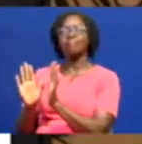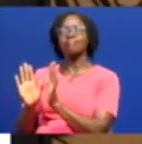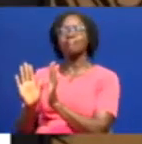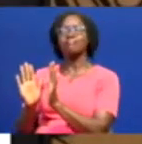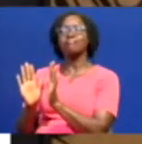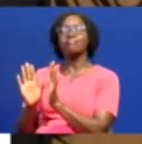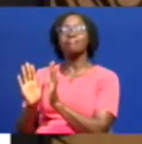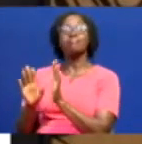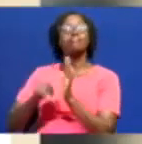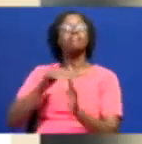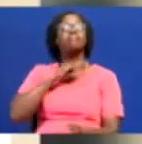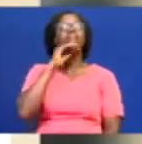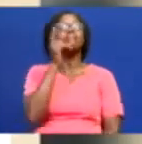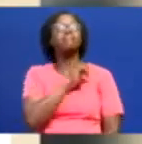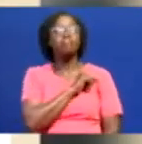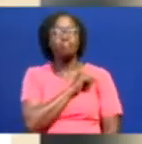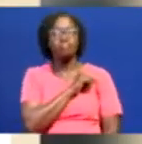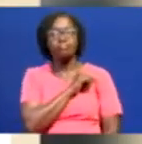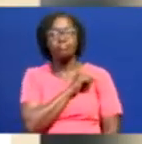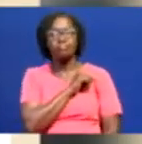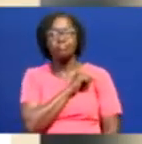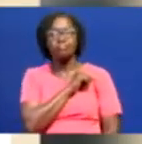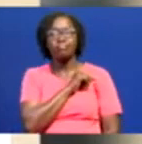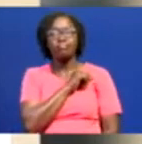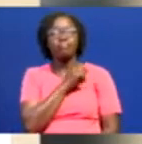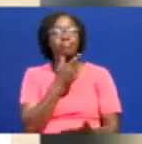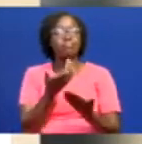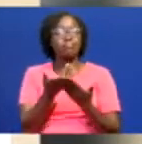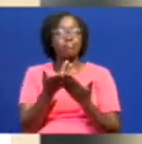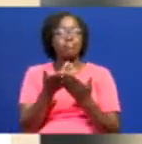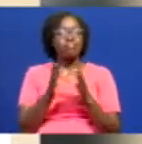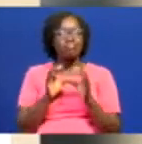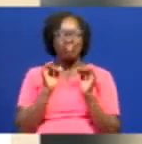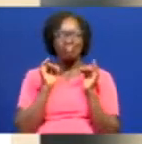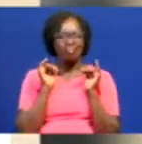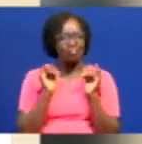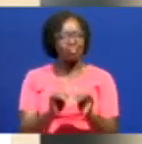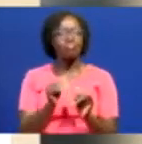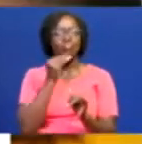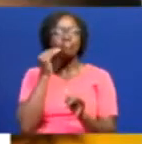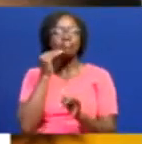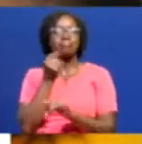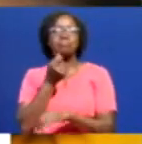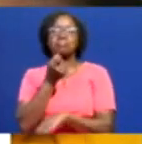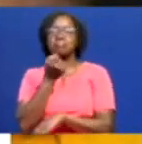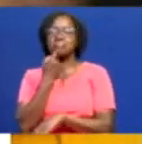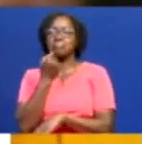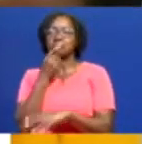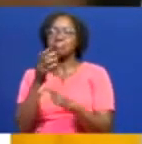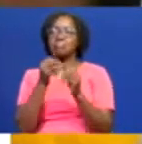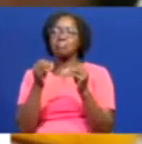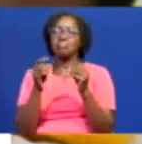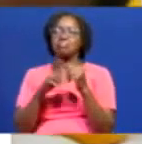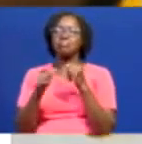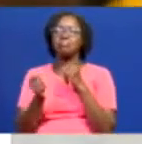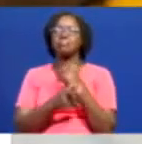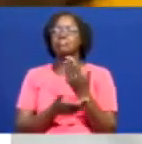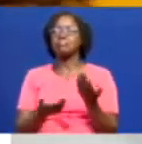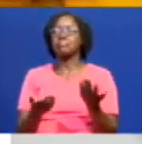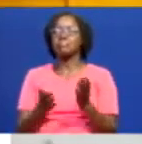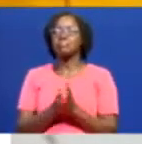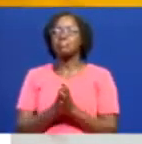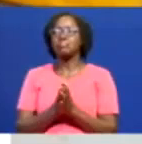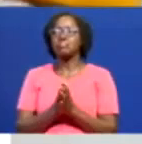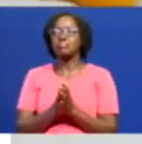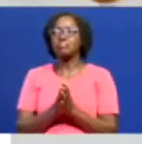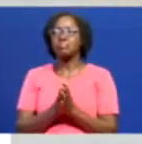nitakuta amekufa. Ukosefu wa fedha ulimlazimu Jennifer kusalia nyumbani bila matibabu kwa kipindi cha miezi 6. I was